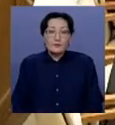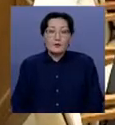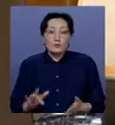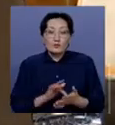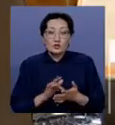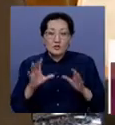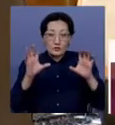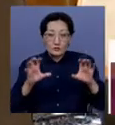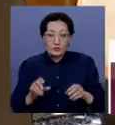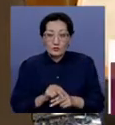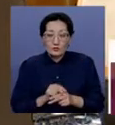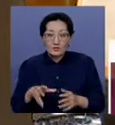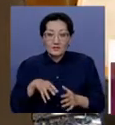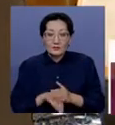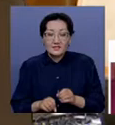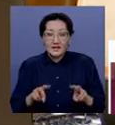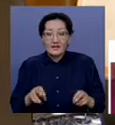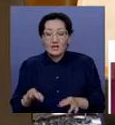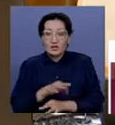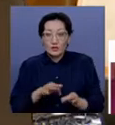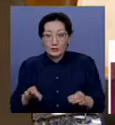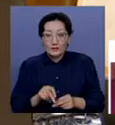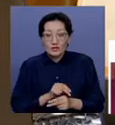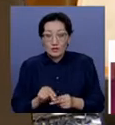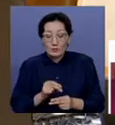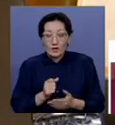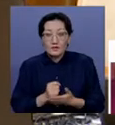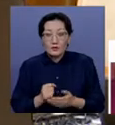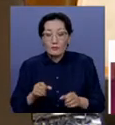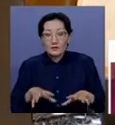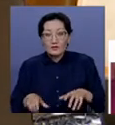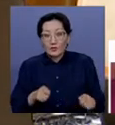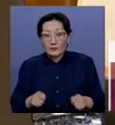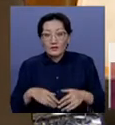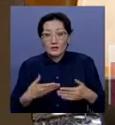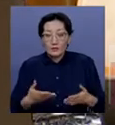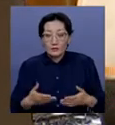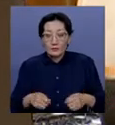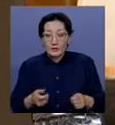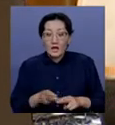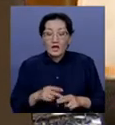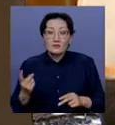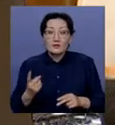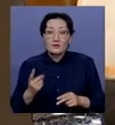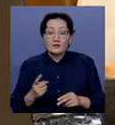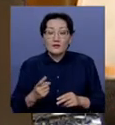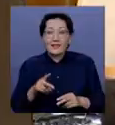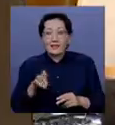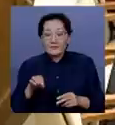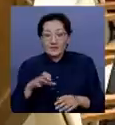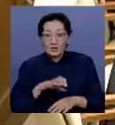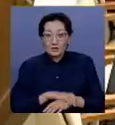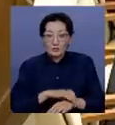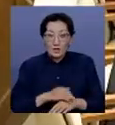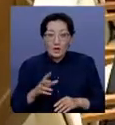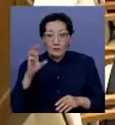Бюджеттік кодекске түзетулер енгізудің арнайы жобасын жетілдірдік. Жуық арада парламенттің қарауына өтпек. Қазір алдымен лимиттер анықталады. Бұдан